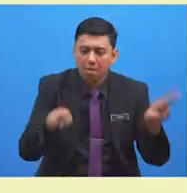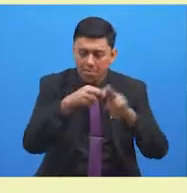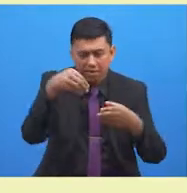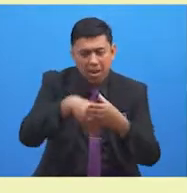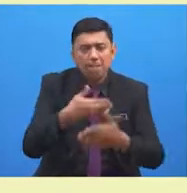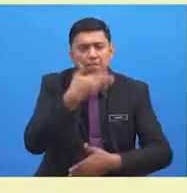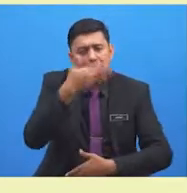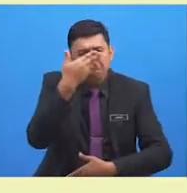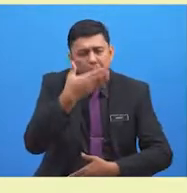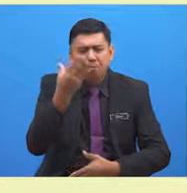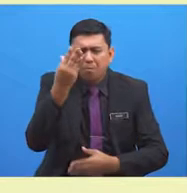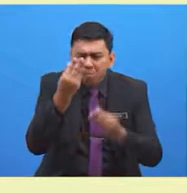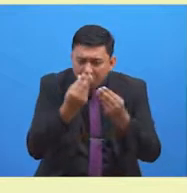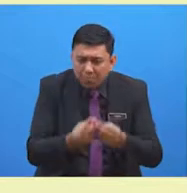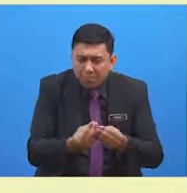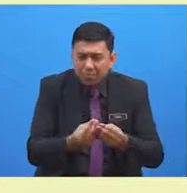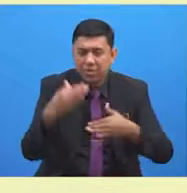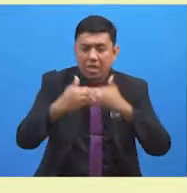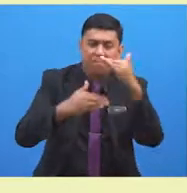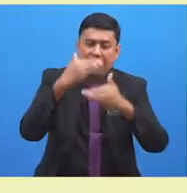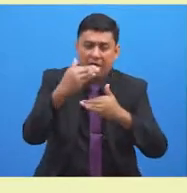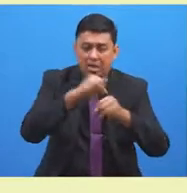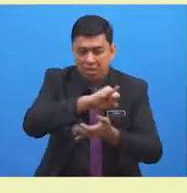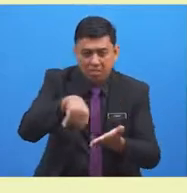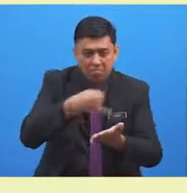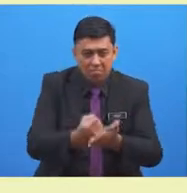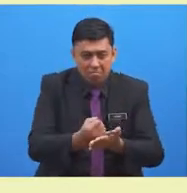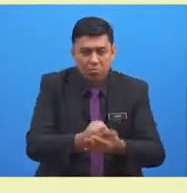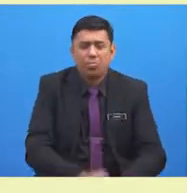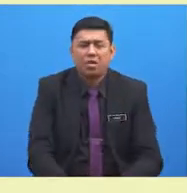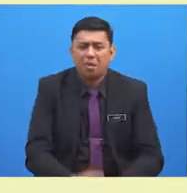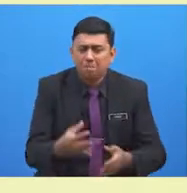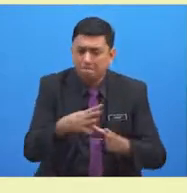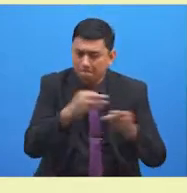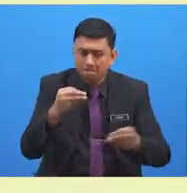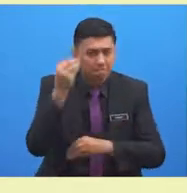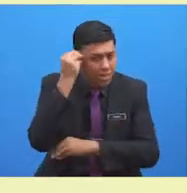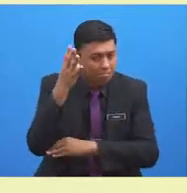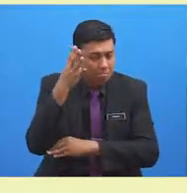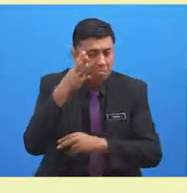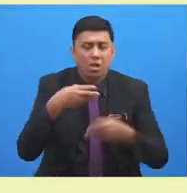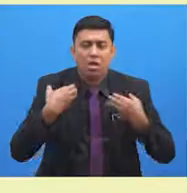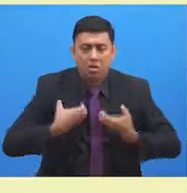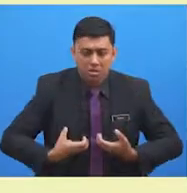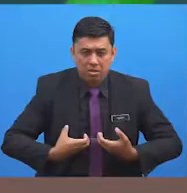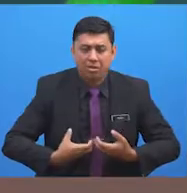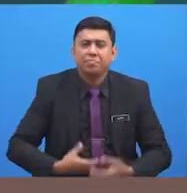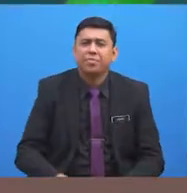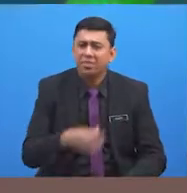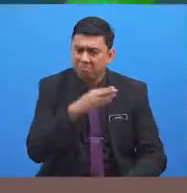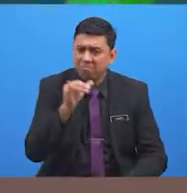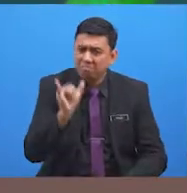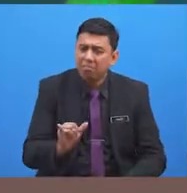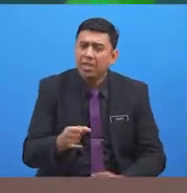dalam bernafas kerana pengecutannya meningkatkan jumlah toraks dan mengembang paru-paru.